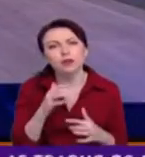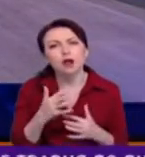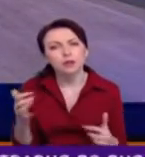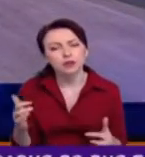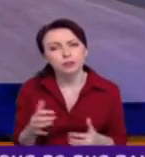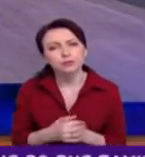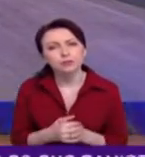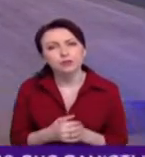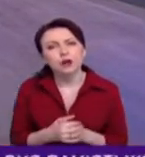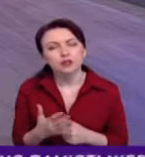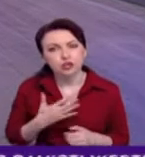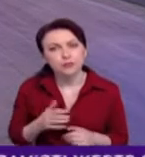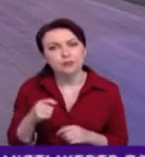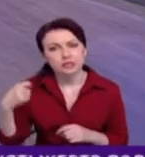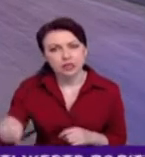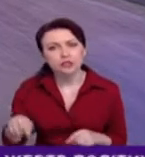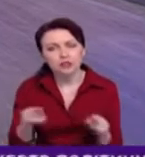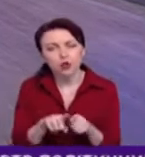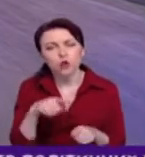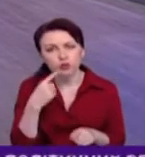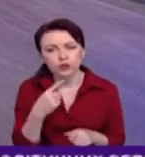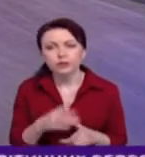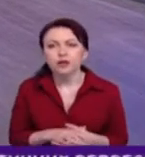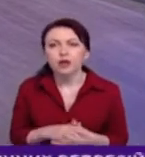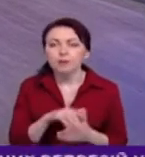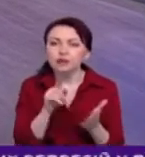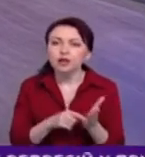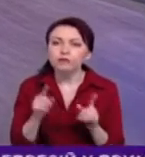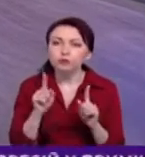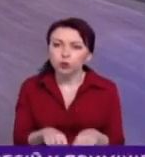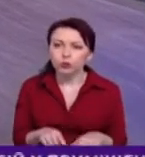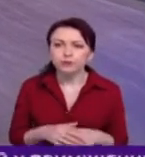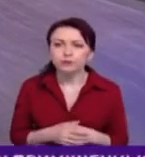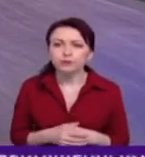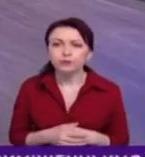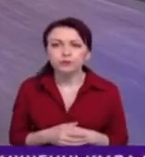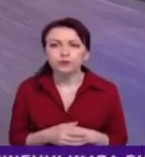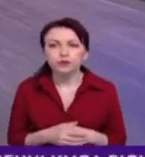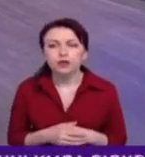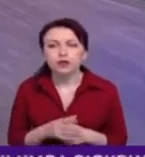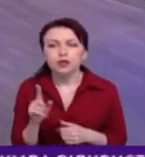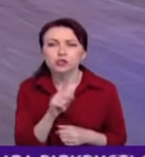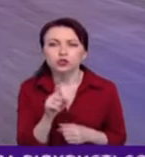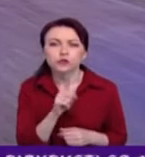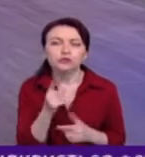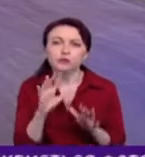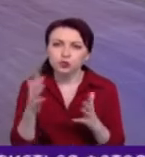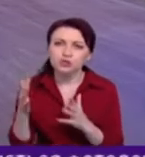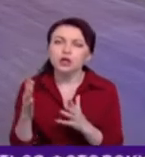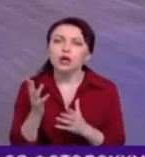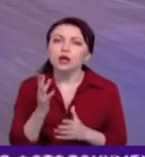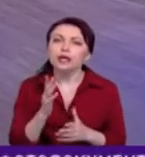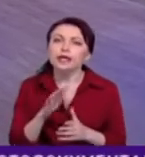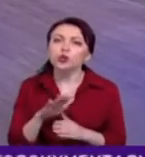зловживають наші президенти, говорячи. Розумієте, питання в тому, що, ну, умовно кажучи, відбудеться інавгурація. Нам може